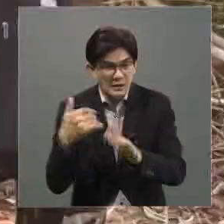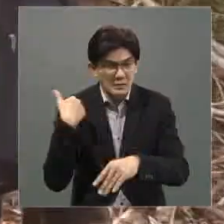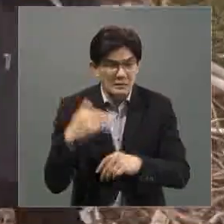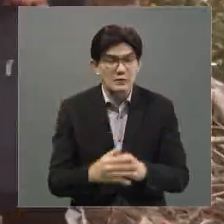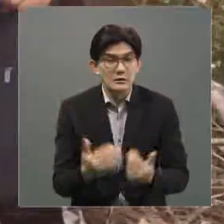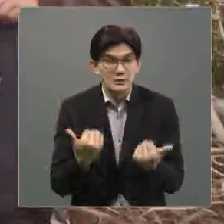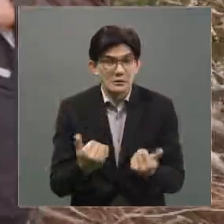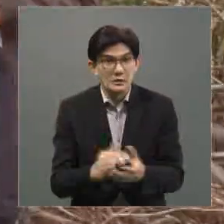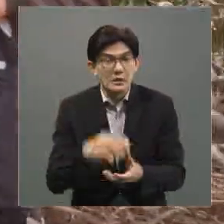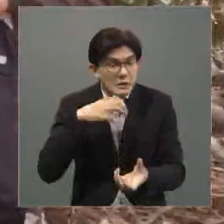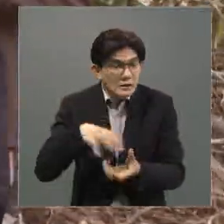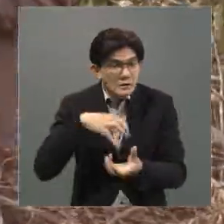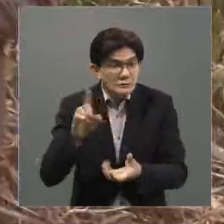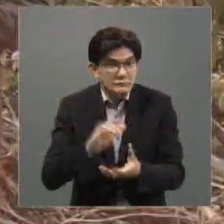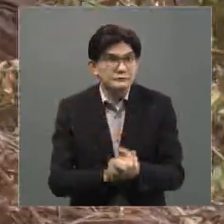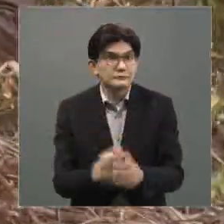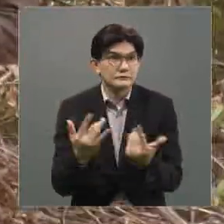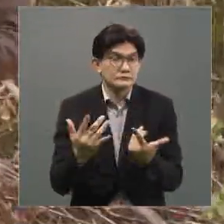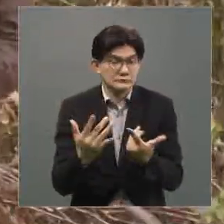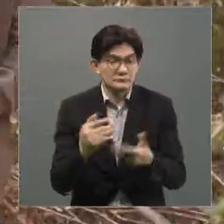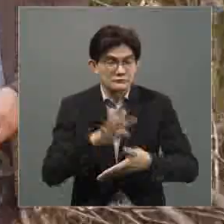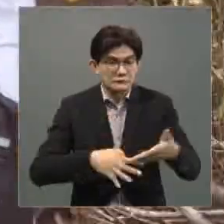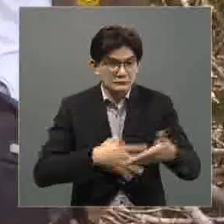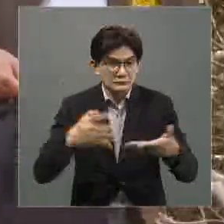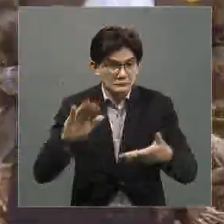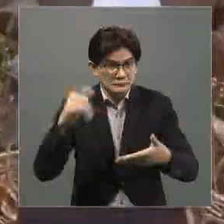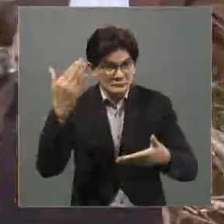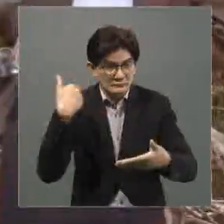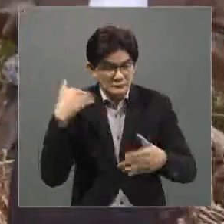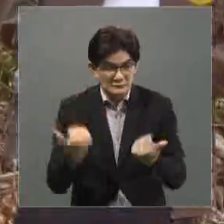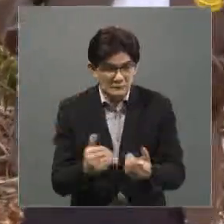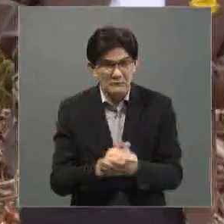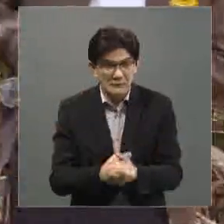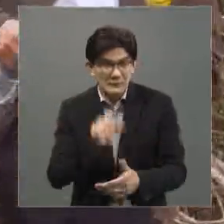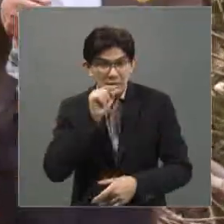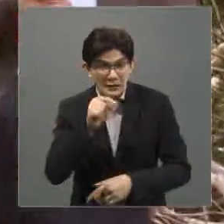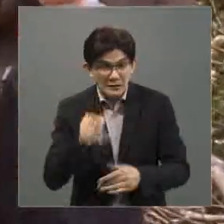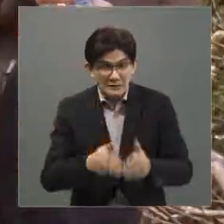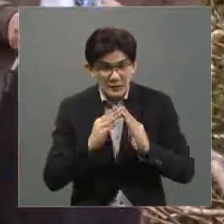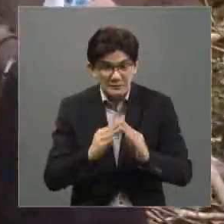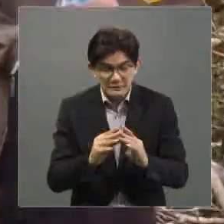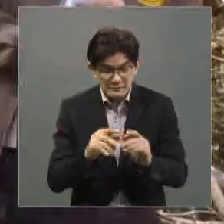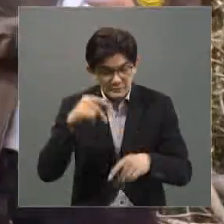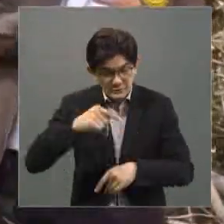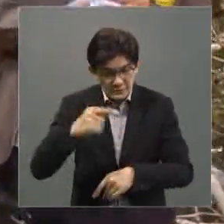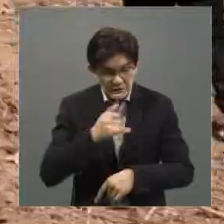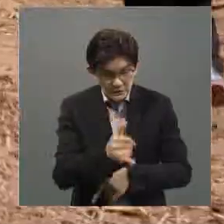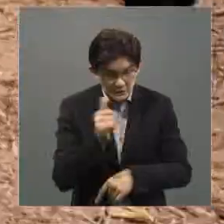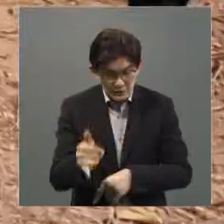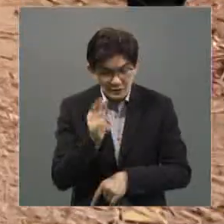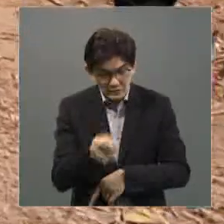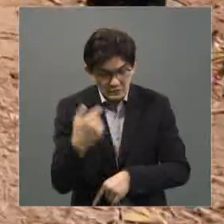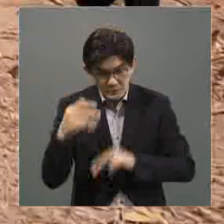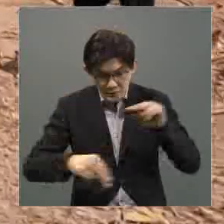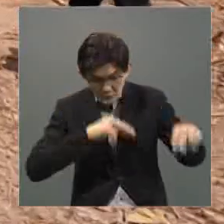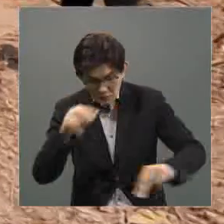ราะฉะนั้นก็อย่างที่เล่าไปก็ต้องรอวันแมปนี้ออกมาแต่ในระหว่างนี้มีการสั่งตั้งชุดปฏิบัติการพิเศษลงพื้นที่จริงไป